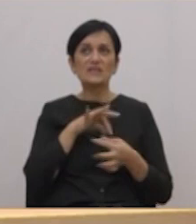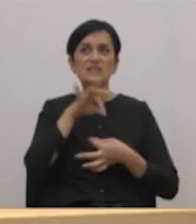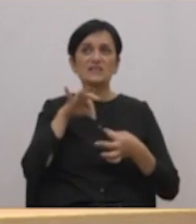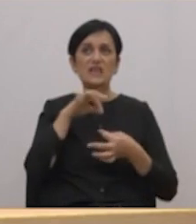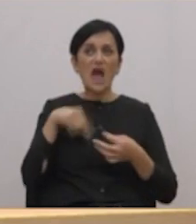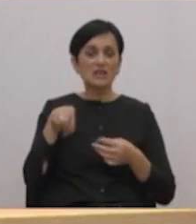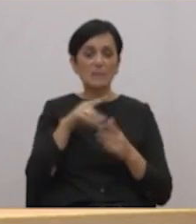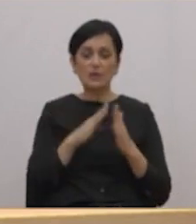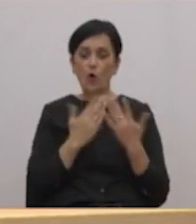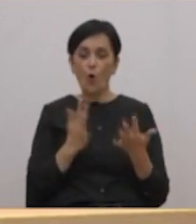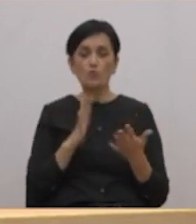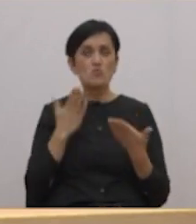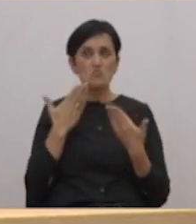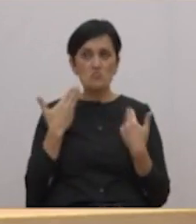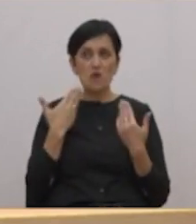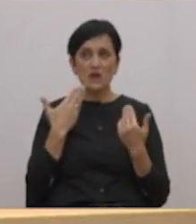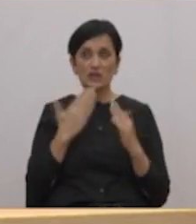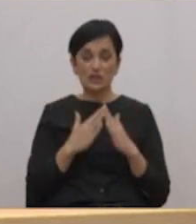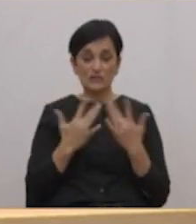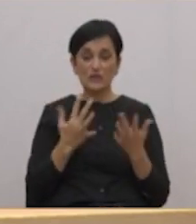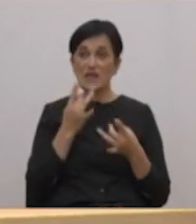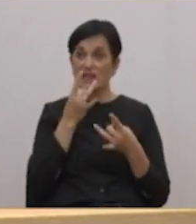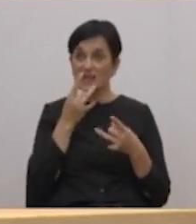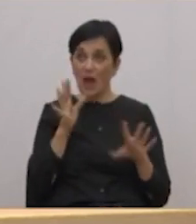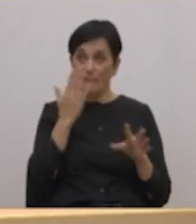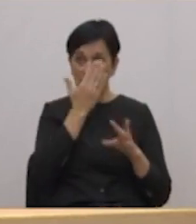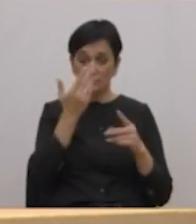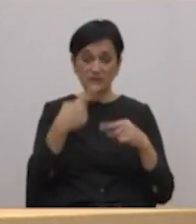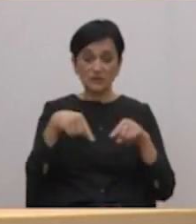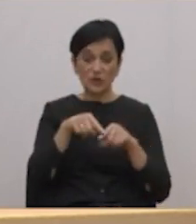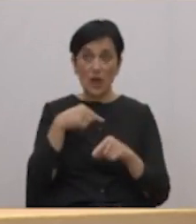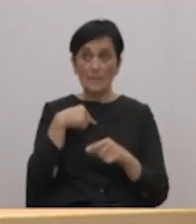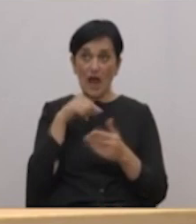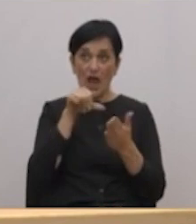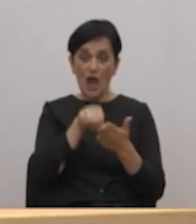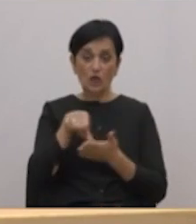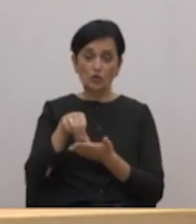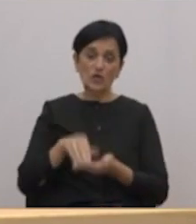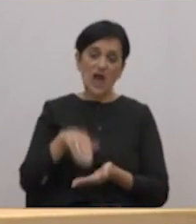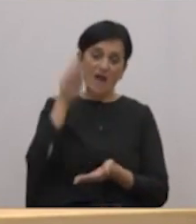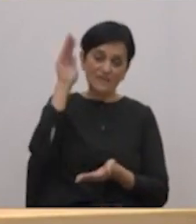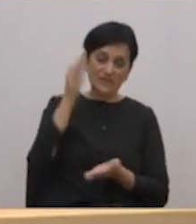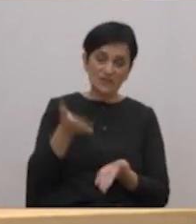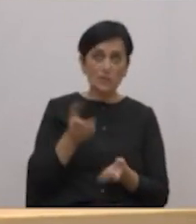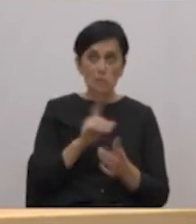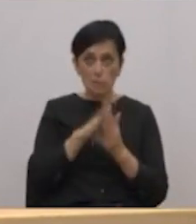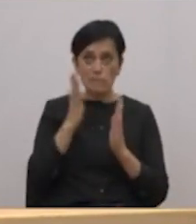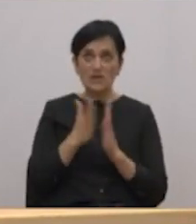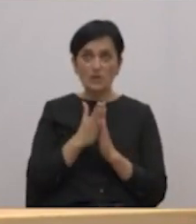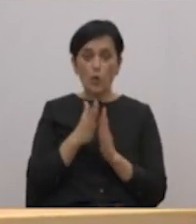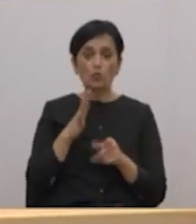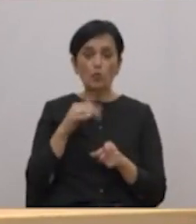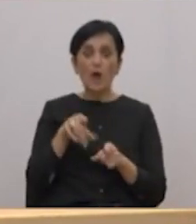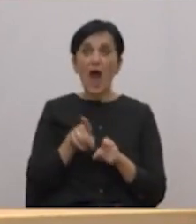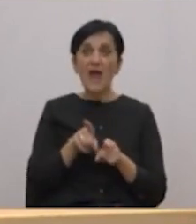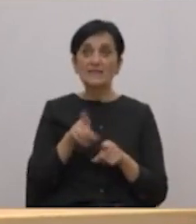არ მოუთხოვია. ძალიან მარტივ რაღაცას ვითხოვთ. ნებისმიერ საზოგადოებაში სადაც მე ყოფილვარ, გავზდილვარ, რაღაცა საერთოდ გამივლია, ასეთი